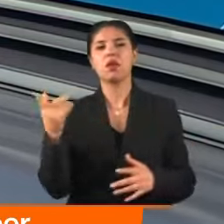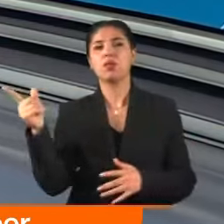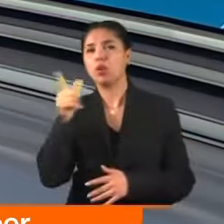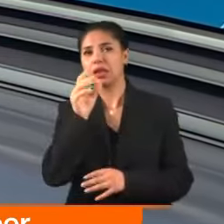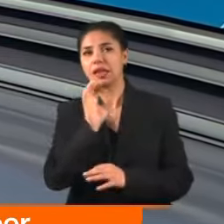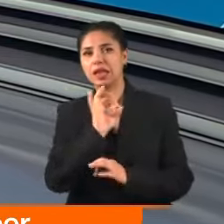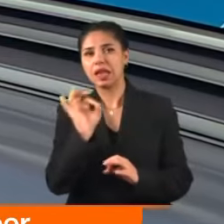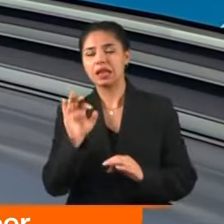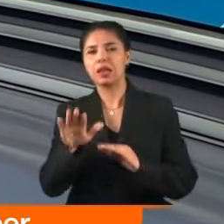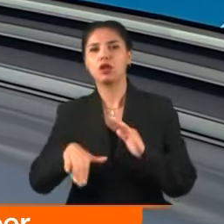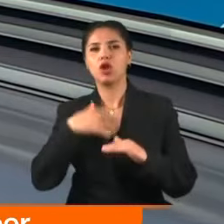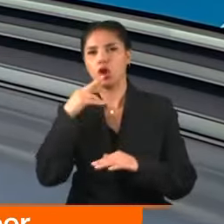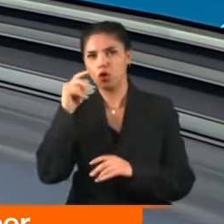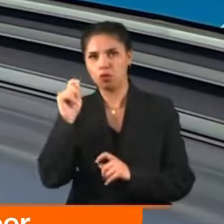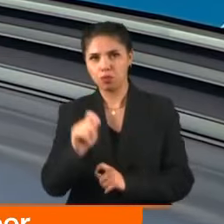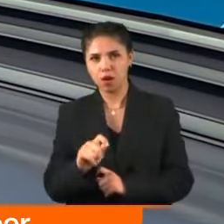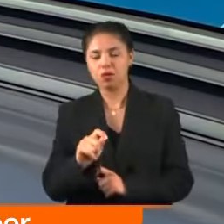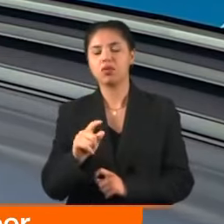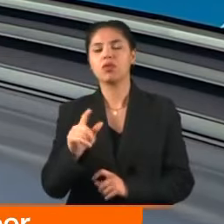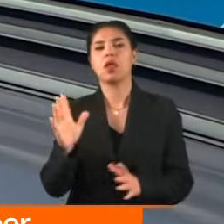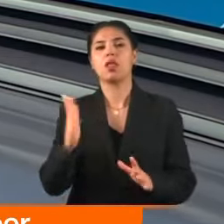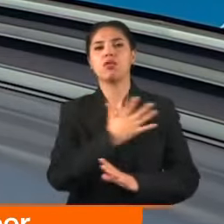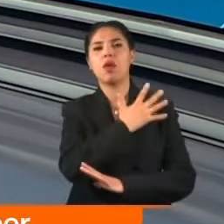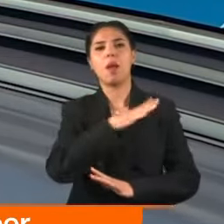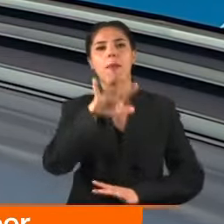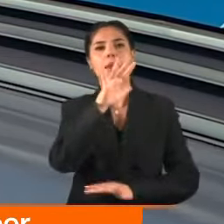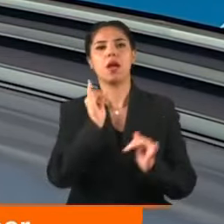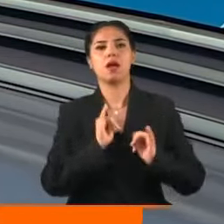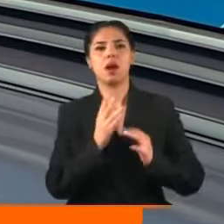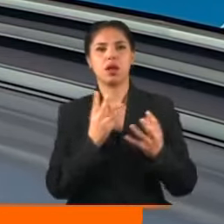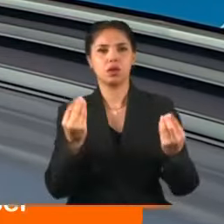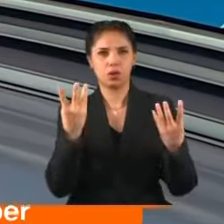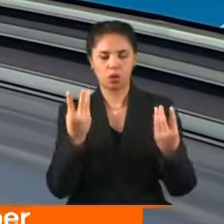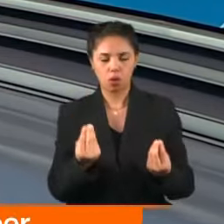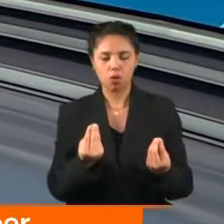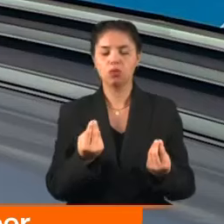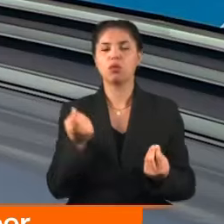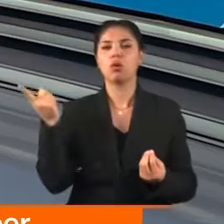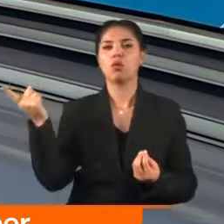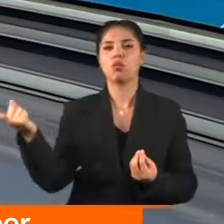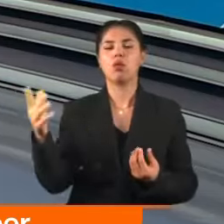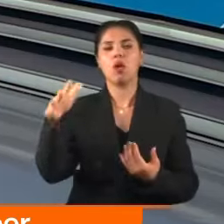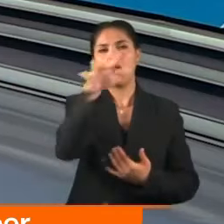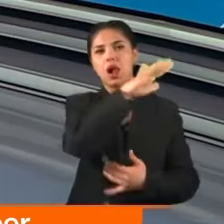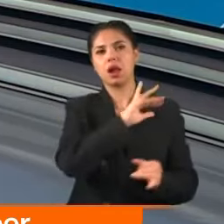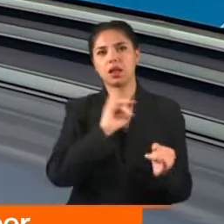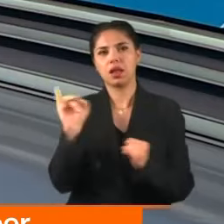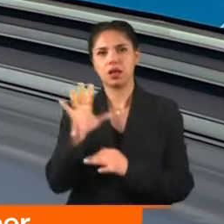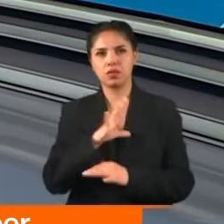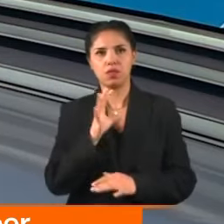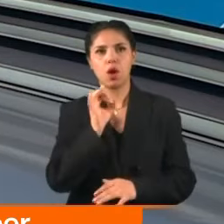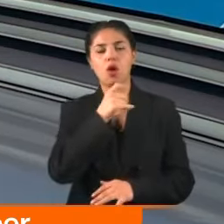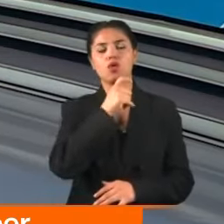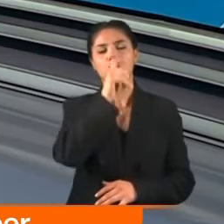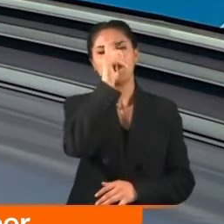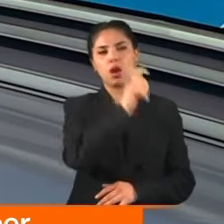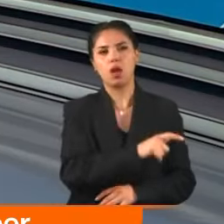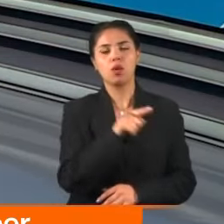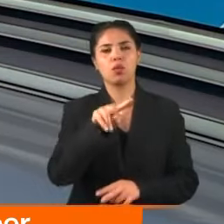Bazı milletvekilleri Kılıçdaroğlu'nun dönüş sinyali vermesini ki biraz önce izlediniz eleştirdi. Özgür Özel ise kürsüde konuya hiç